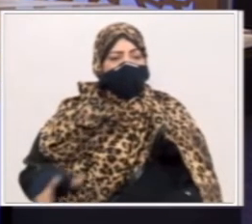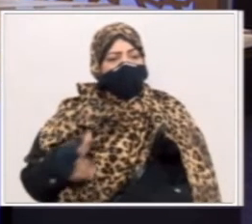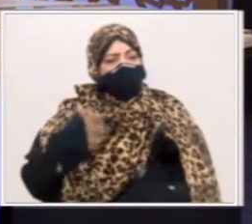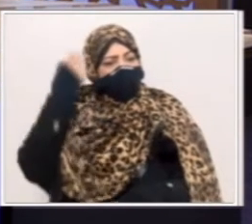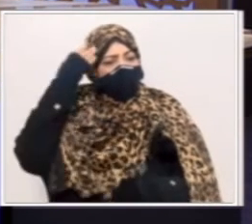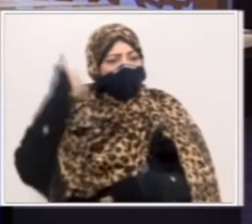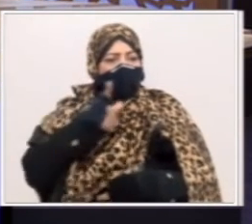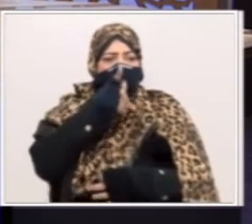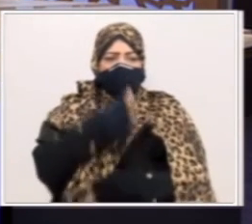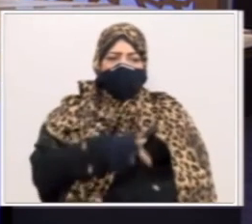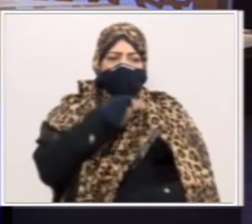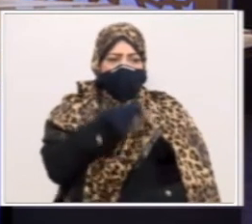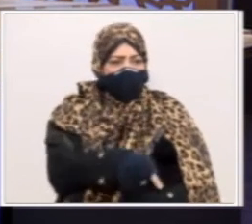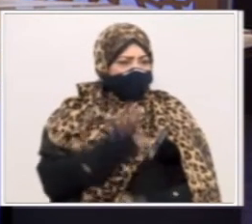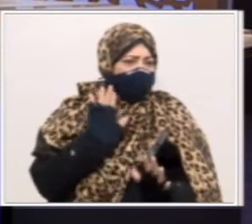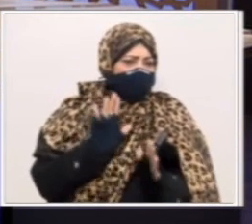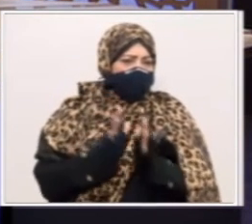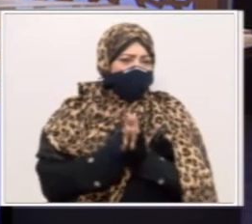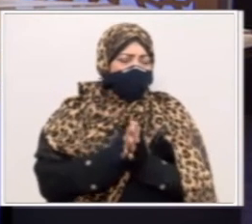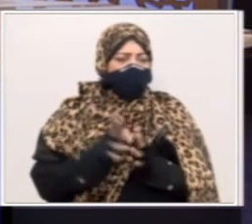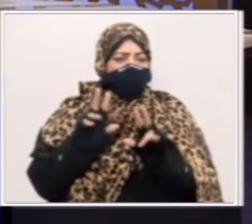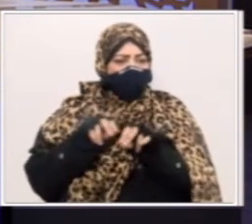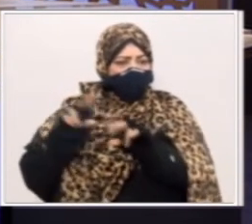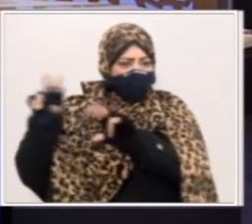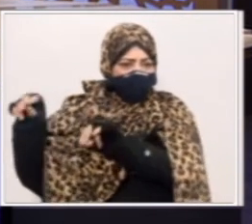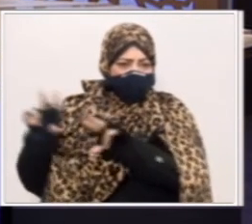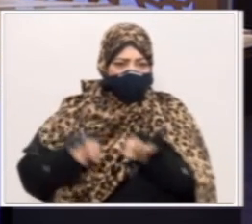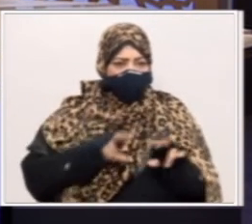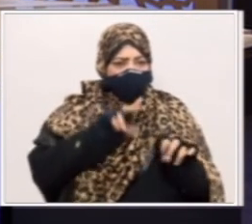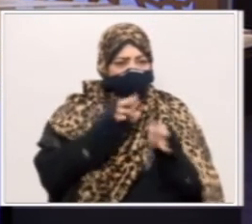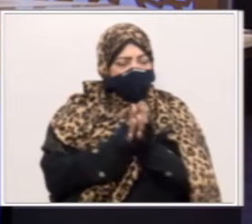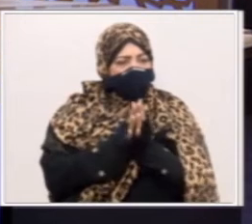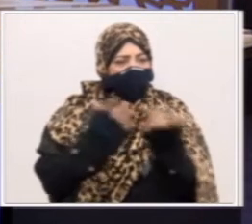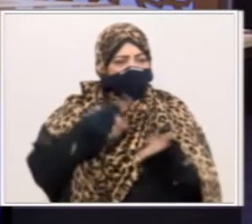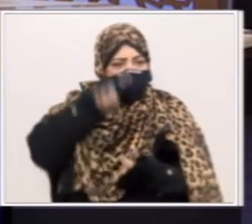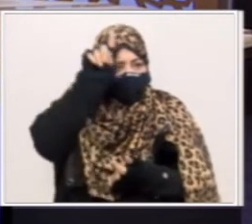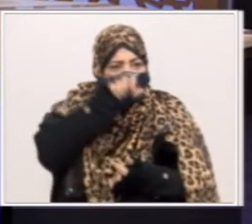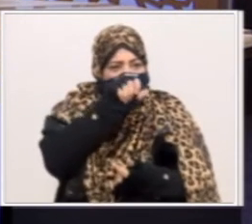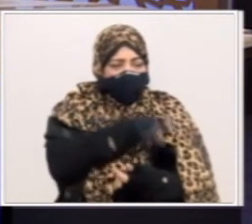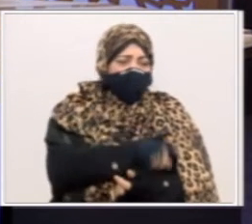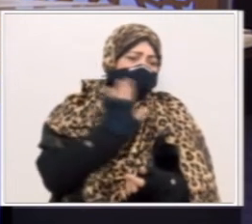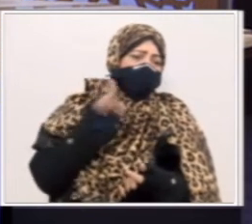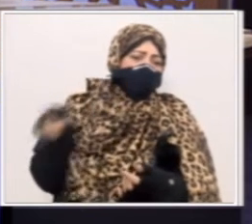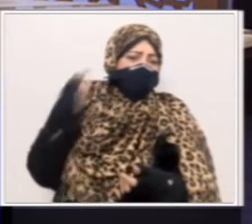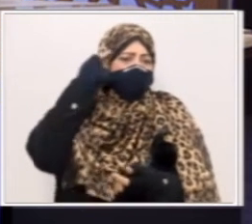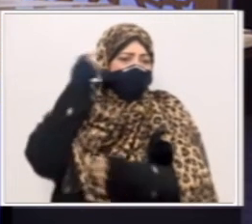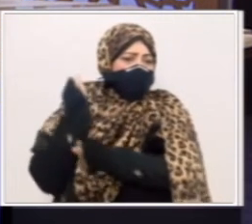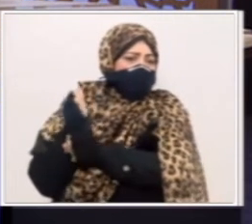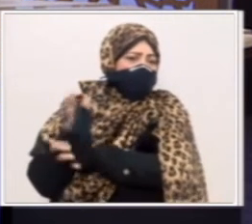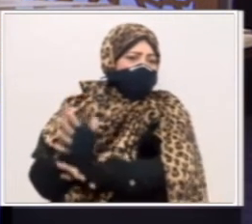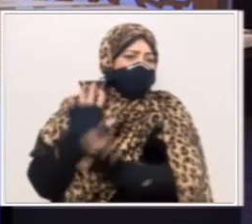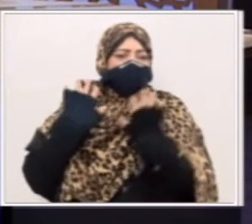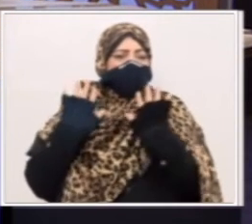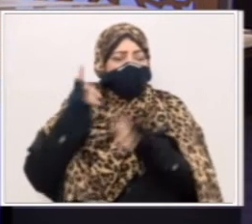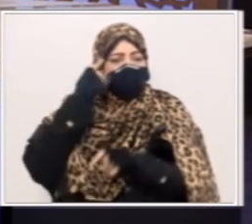لهم في المواريث لكنها من باب العطية فلا بأس بذلك، وإن أعطى للرجل للذكر مثل حظ الأنثيين